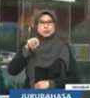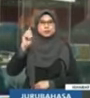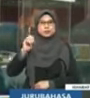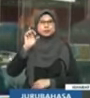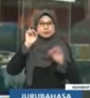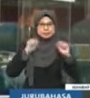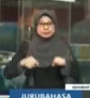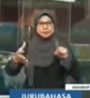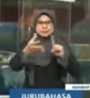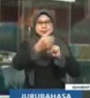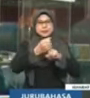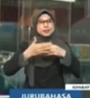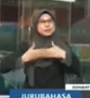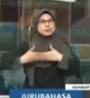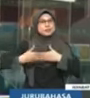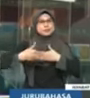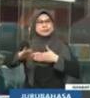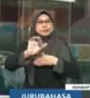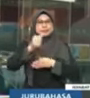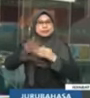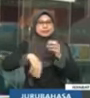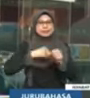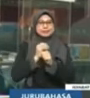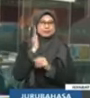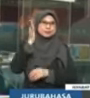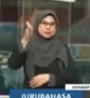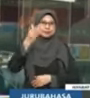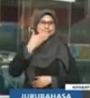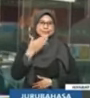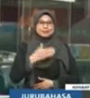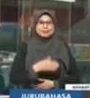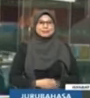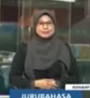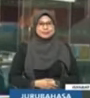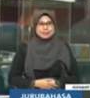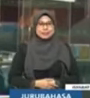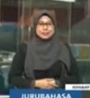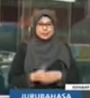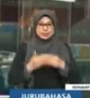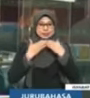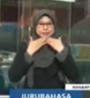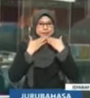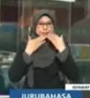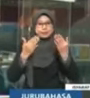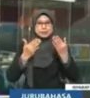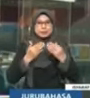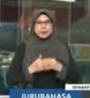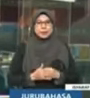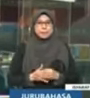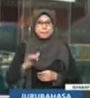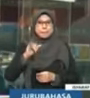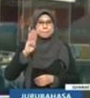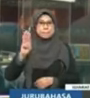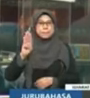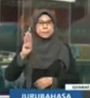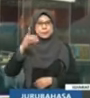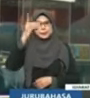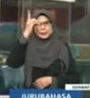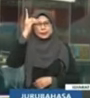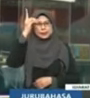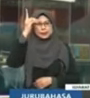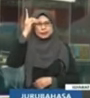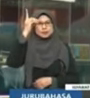pihak PDRM. Pihak PDRM pula dipahamkan sedang menjalankan siasatan sebagaimana jawapan yang telah pun diberikan oleh Menteri